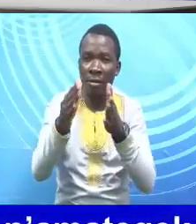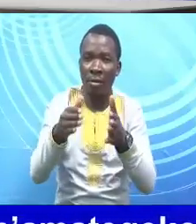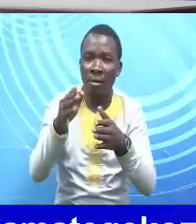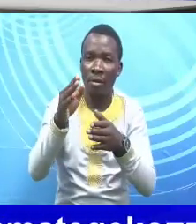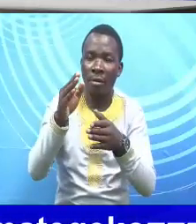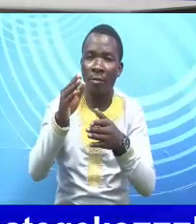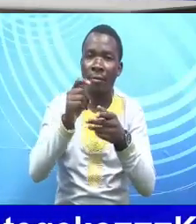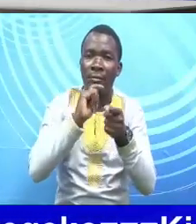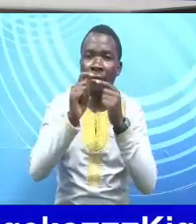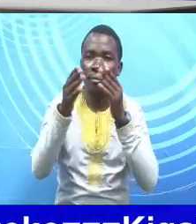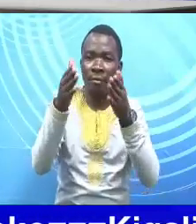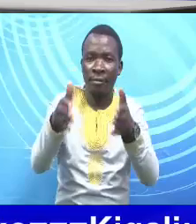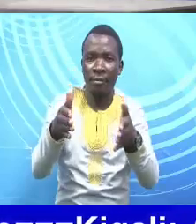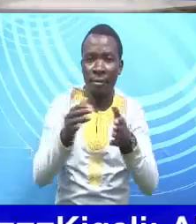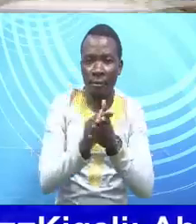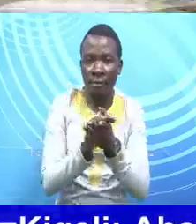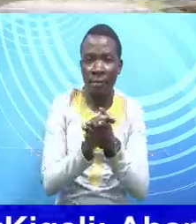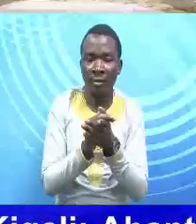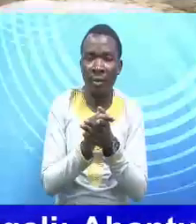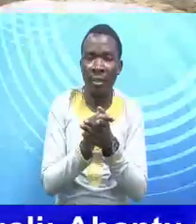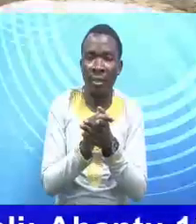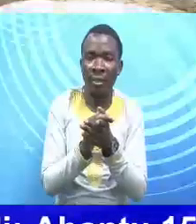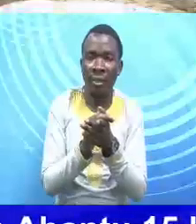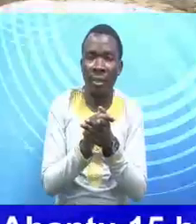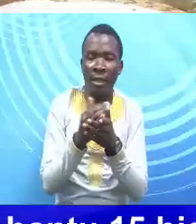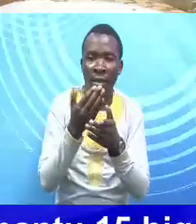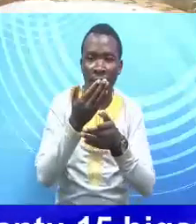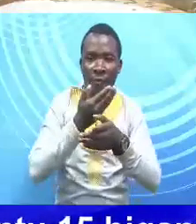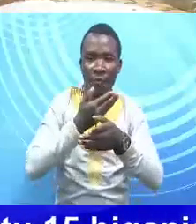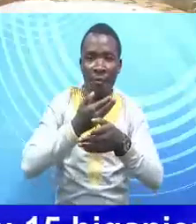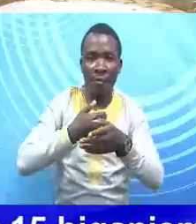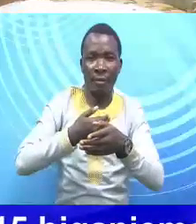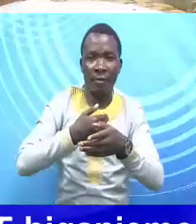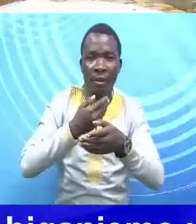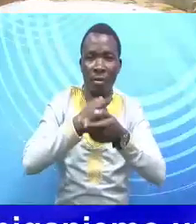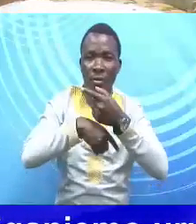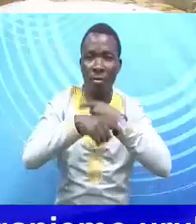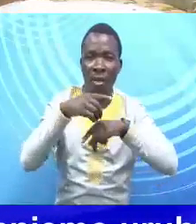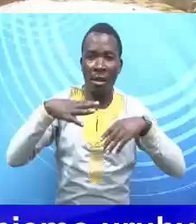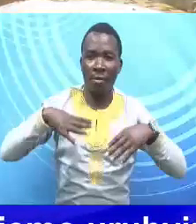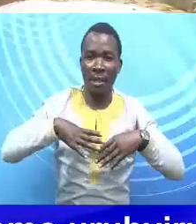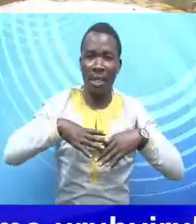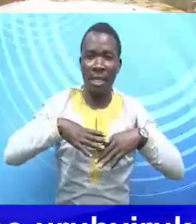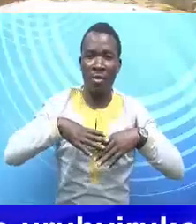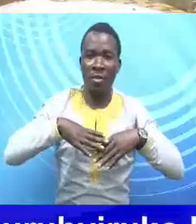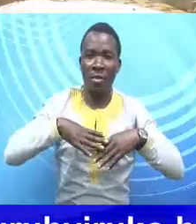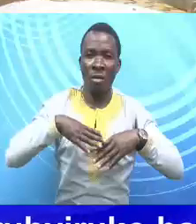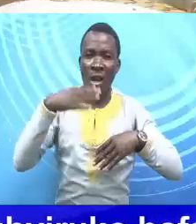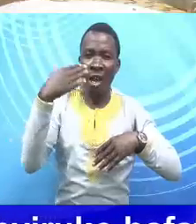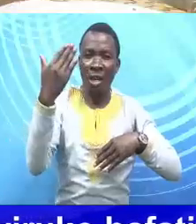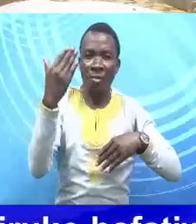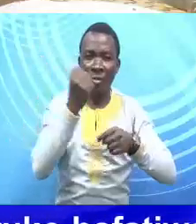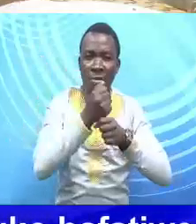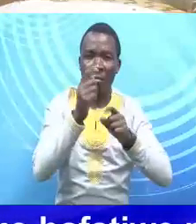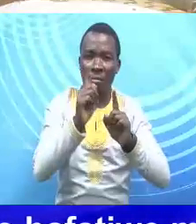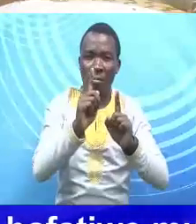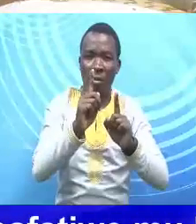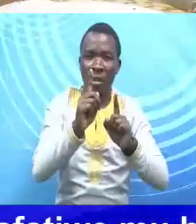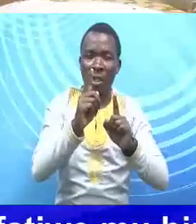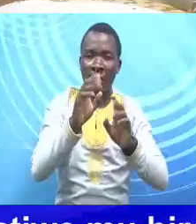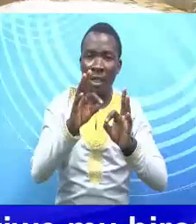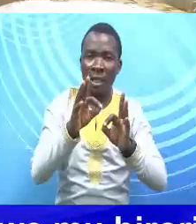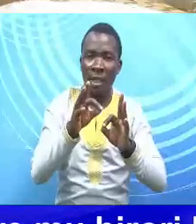ku buryo burambuye. Tumugabwa akaboko karavunitse ntabwo mbasha kugira ibintu nkora, n'ikintu kije kireba abandi nje